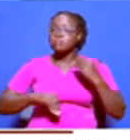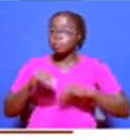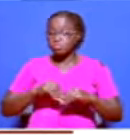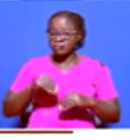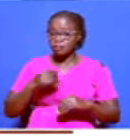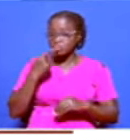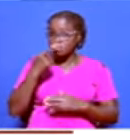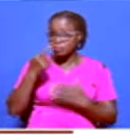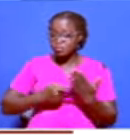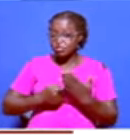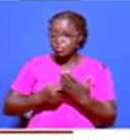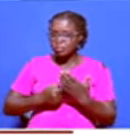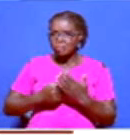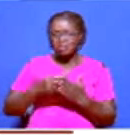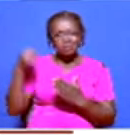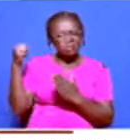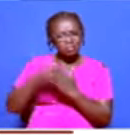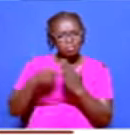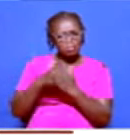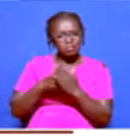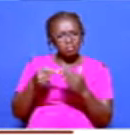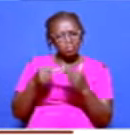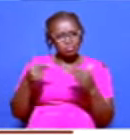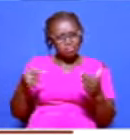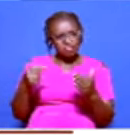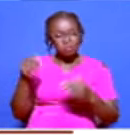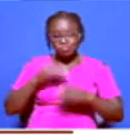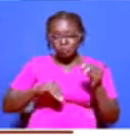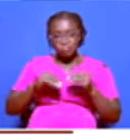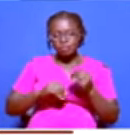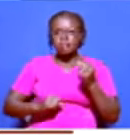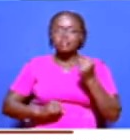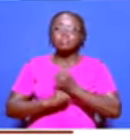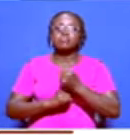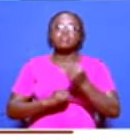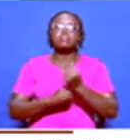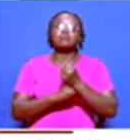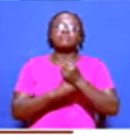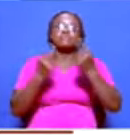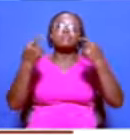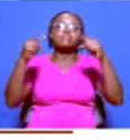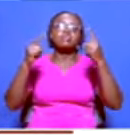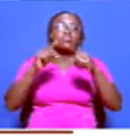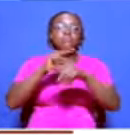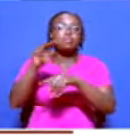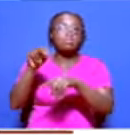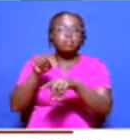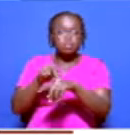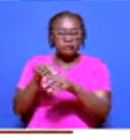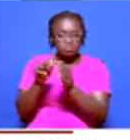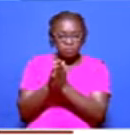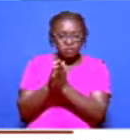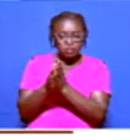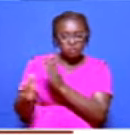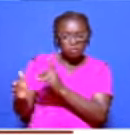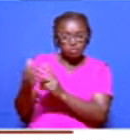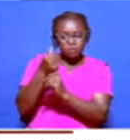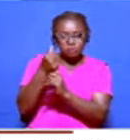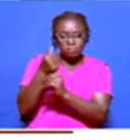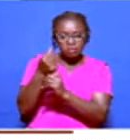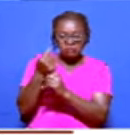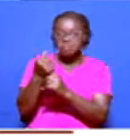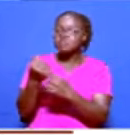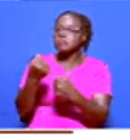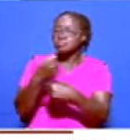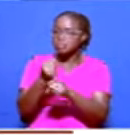ufisadi ni nguzo ya ufanisi wa taifa. Huku akitambua hatua zilizoafikiwa kuzuia ufisadi, Rais